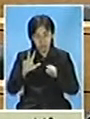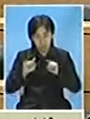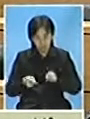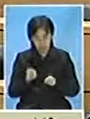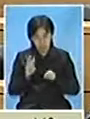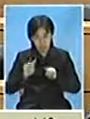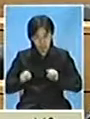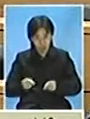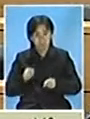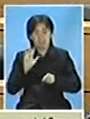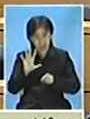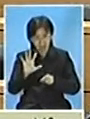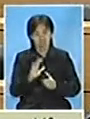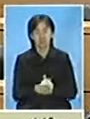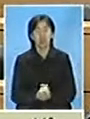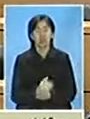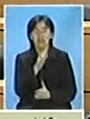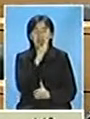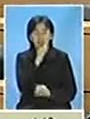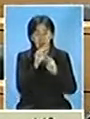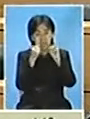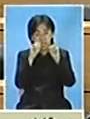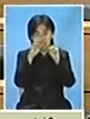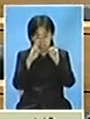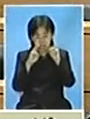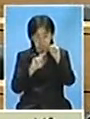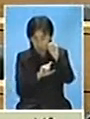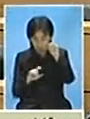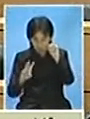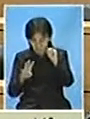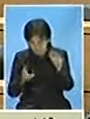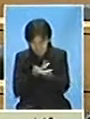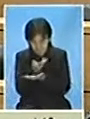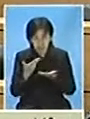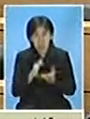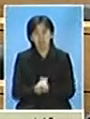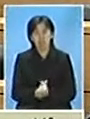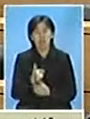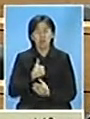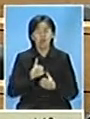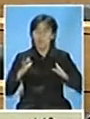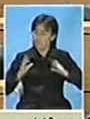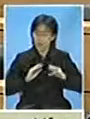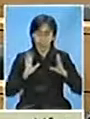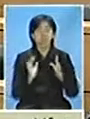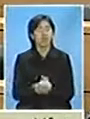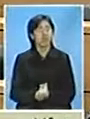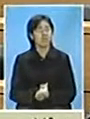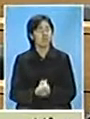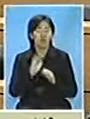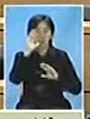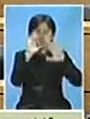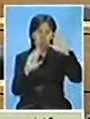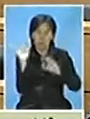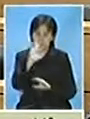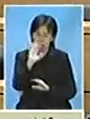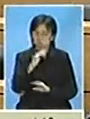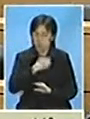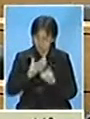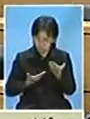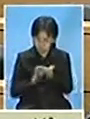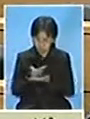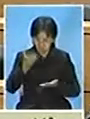นะครับเพราะฉะนั้นถ้าโหวตทั้งมาตราแล้วไม่ไปพิจารณาในวรรค4เนี่ยผมยังไม่เห็นด้วยนะครับที่จะให้โหวตอยากให้ไป